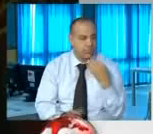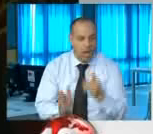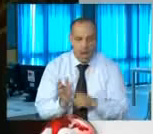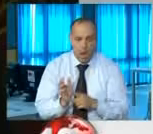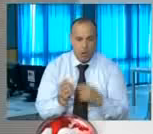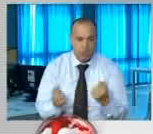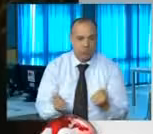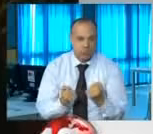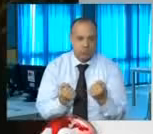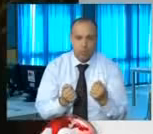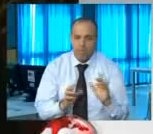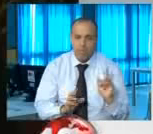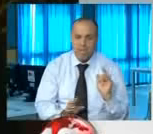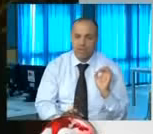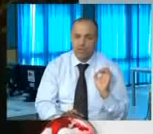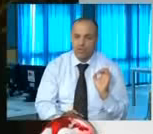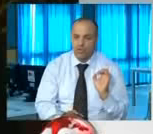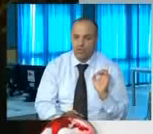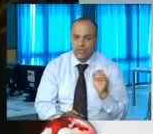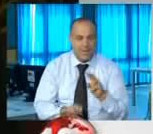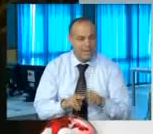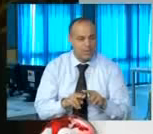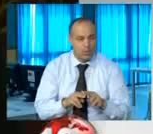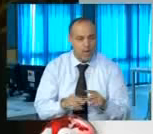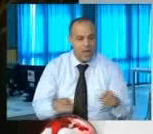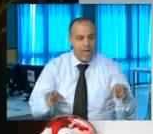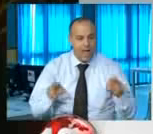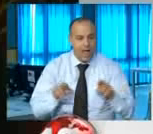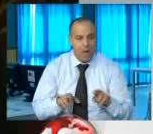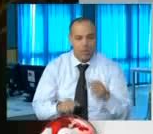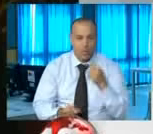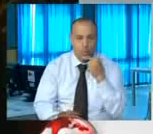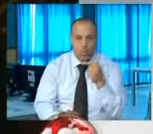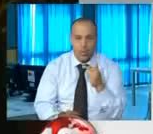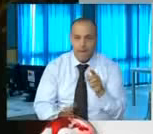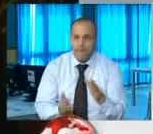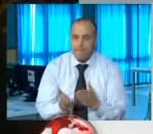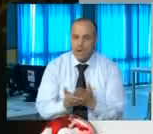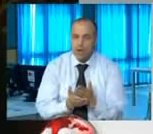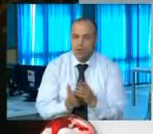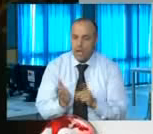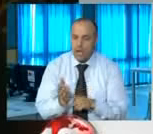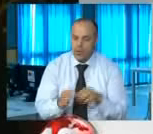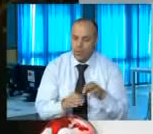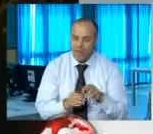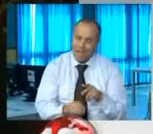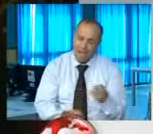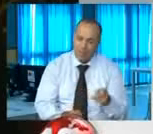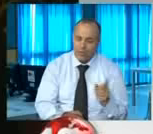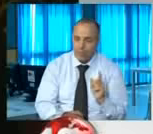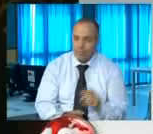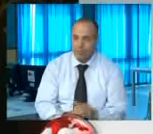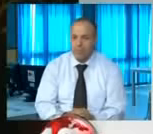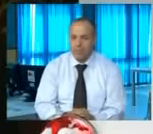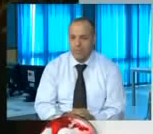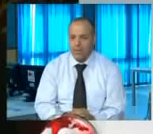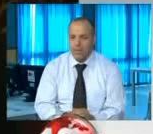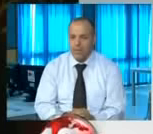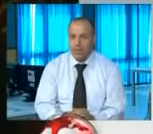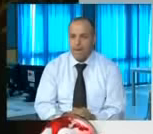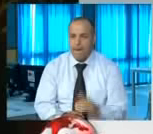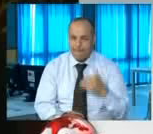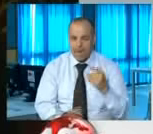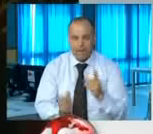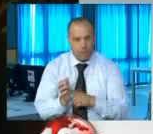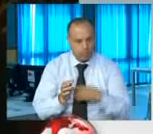للحملات الانتخابية. الحاجة الكبيرة اللي لازمنا نحسنوها هي إعادة النظر في مشروع القانون الانتخابي هذا، ونقوموا